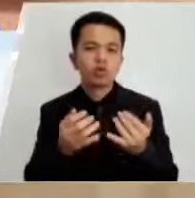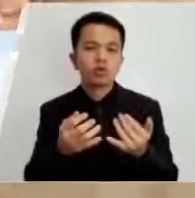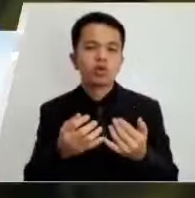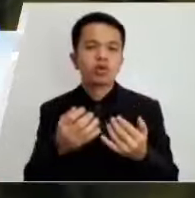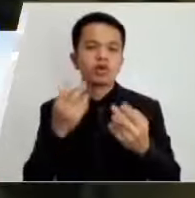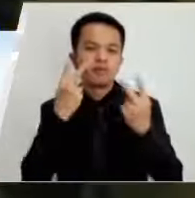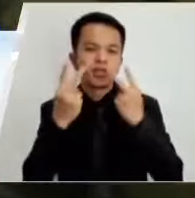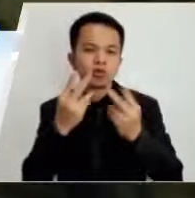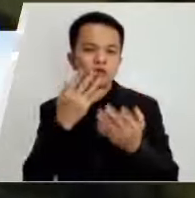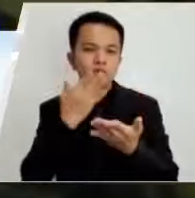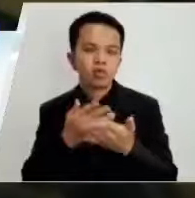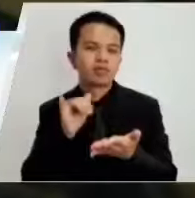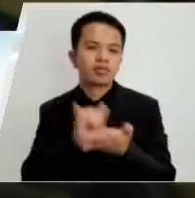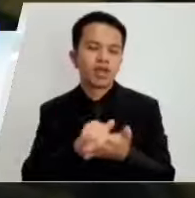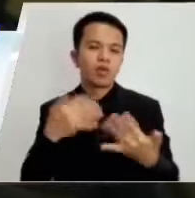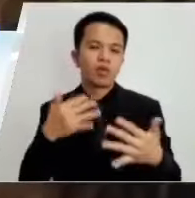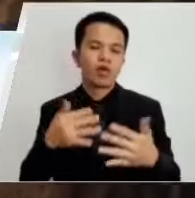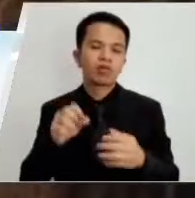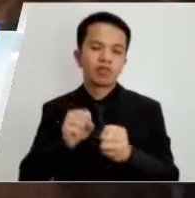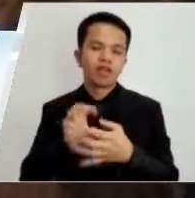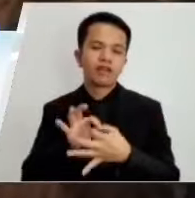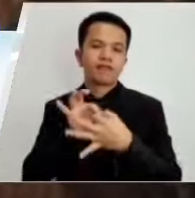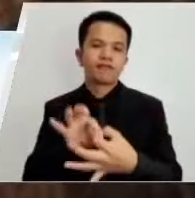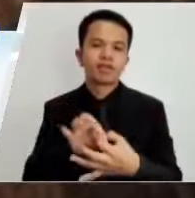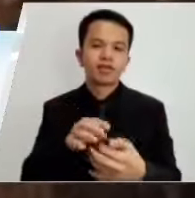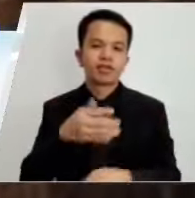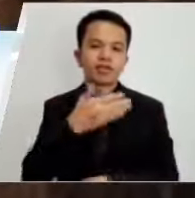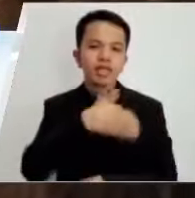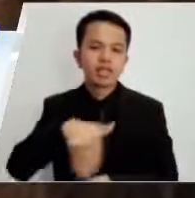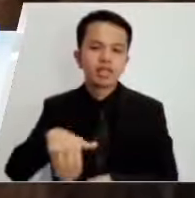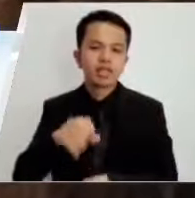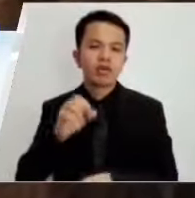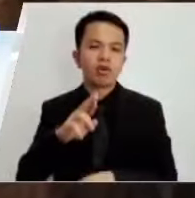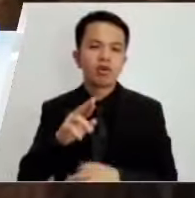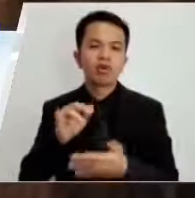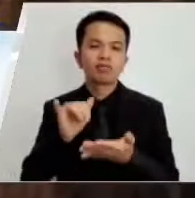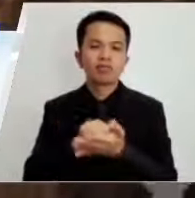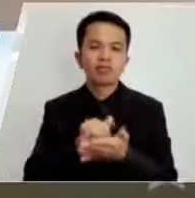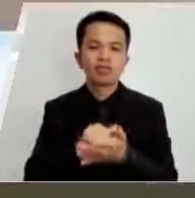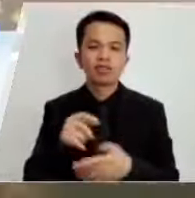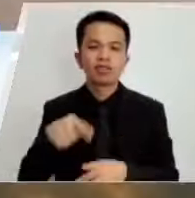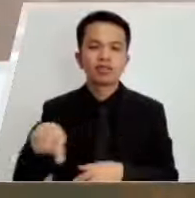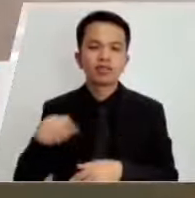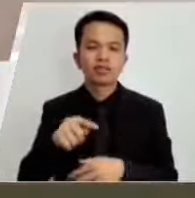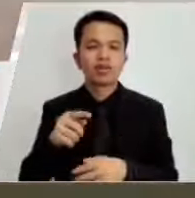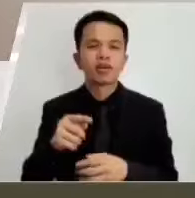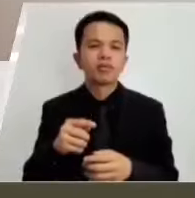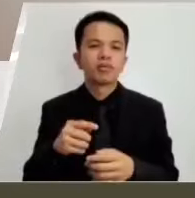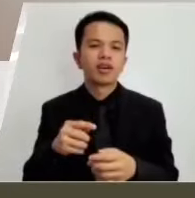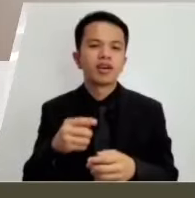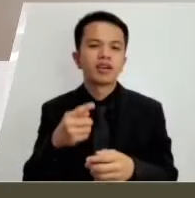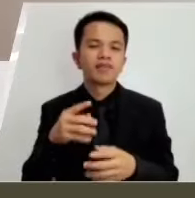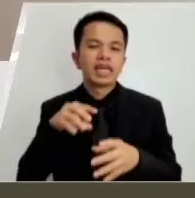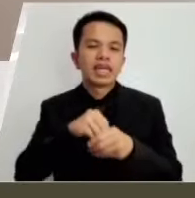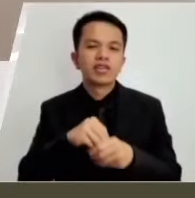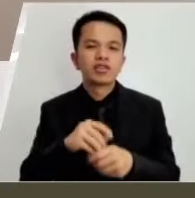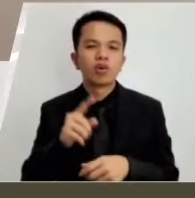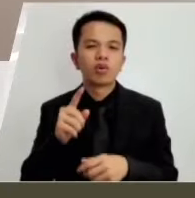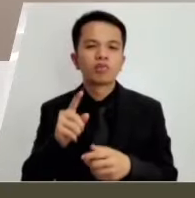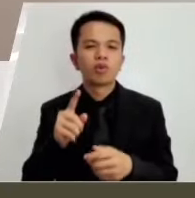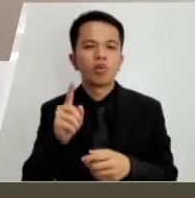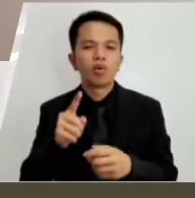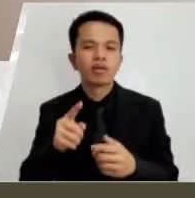makakarelate sa kanta ang mga single o kaya'y stuck sa one-sided love. Kumusta kayo? Namiss niyo